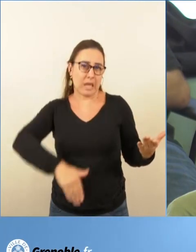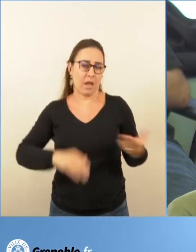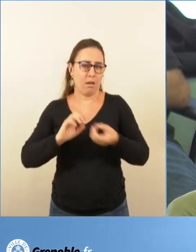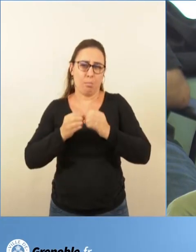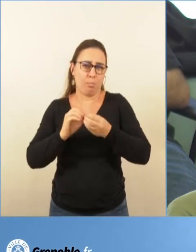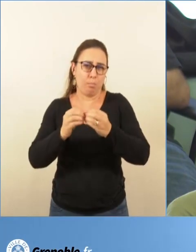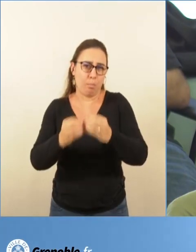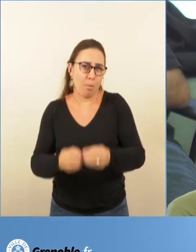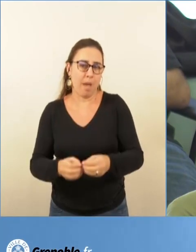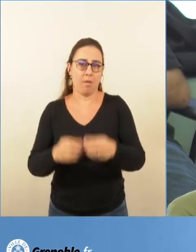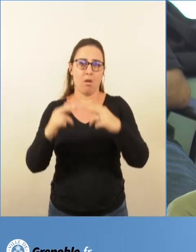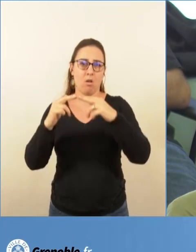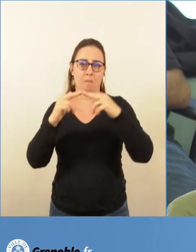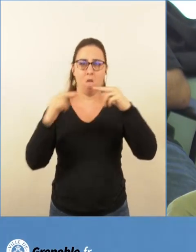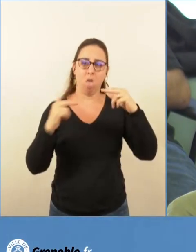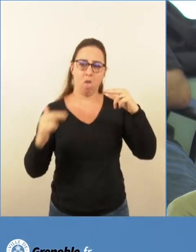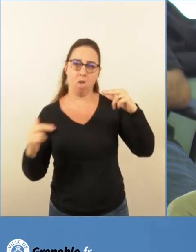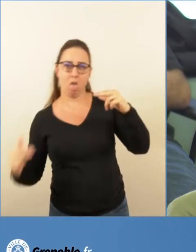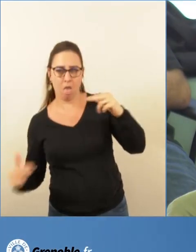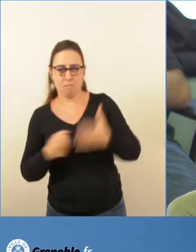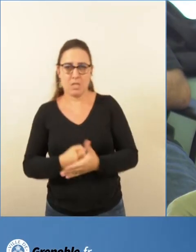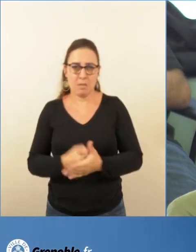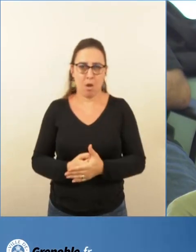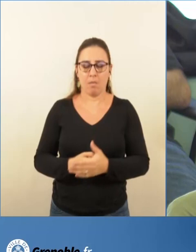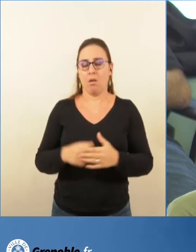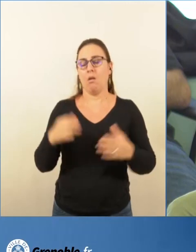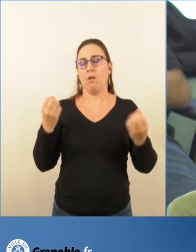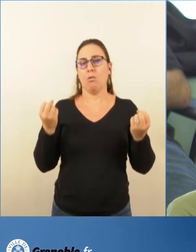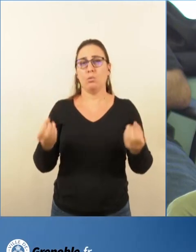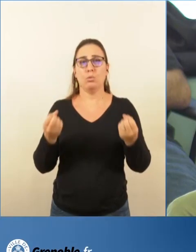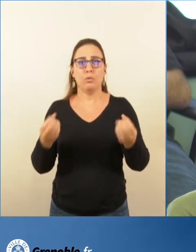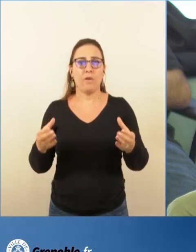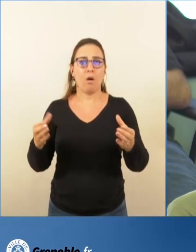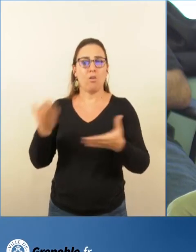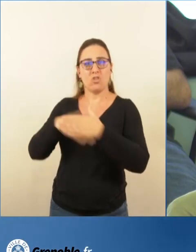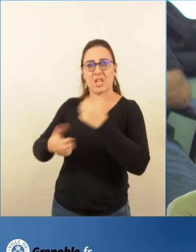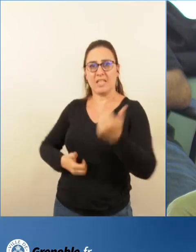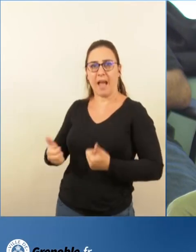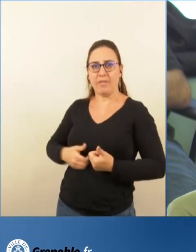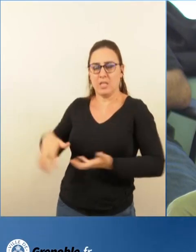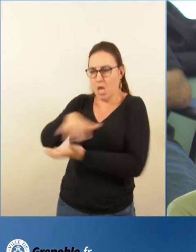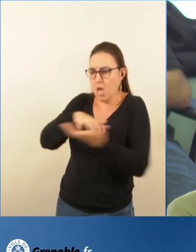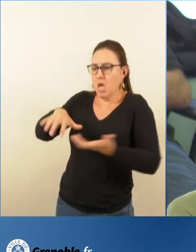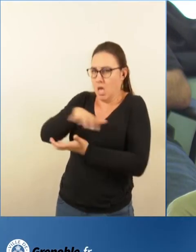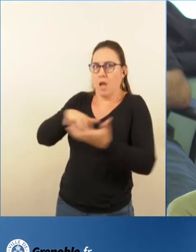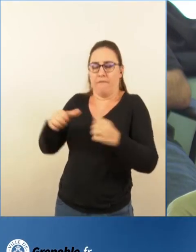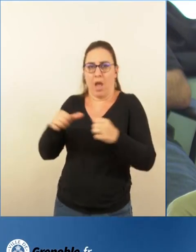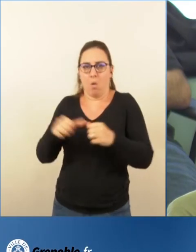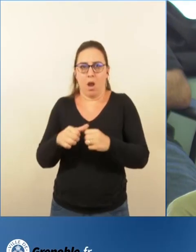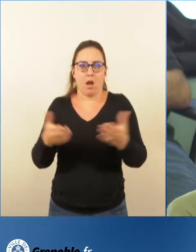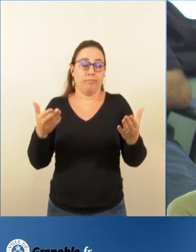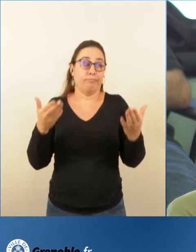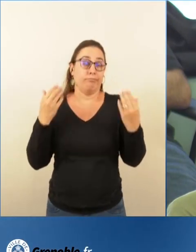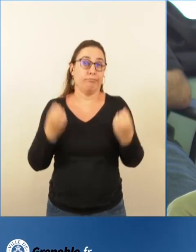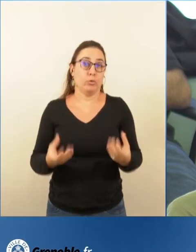oeuvre dégradée qui amène la cellule de crise du service à déprogrammé trop